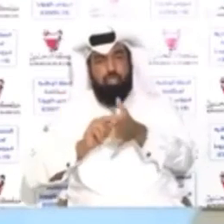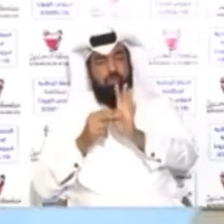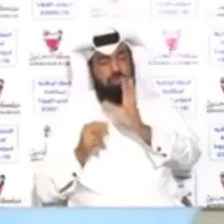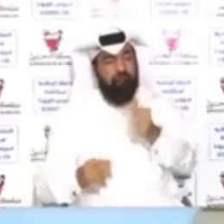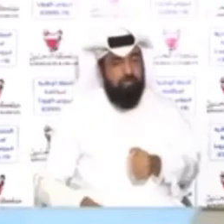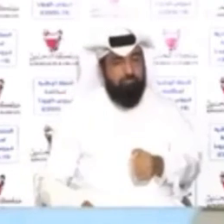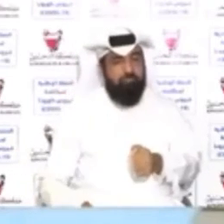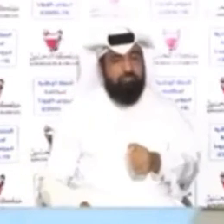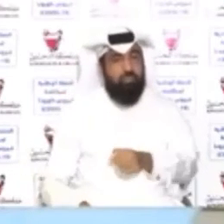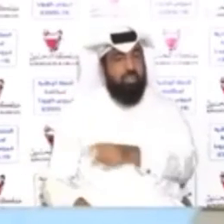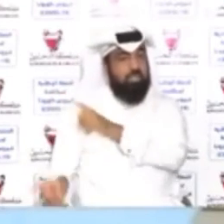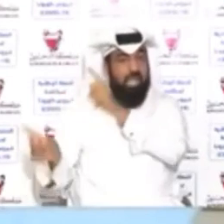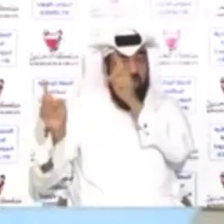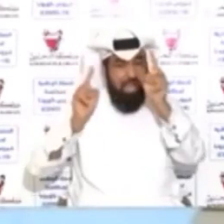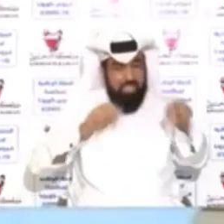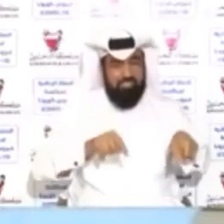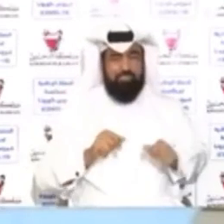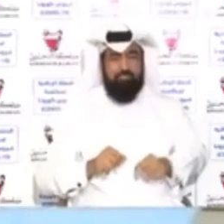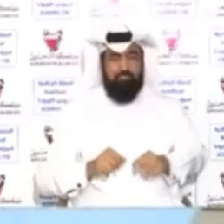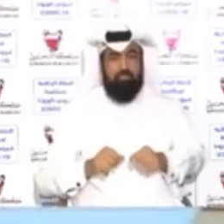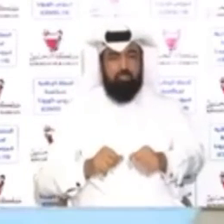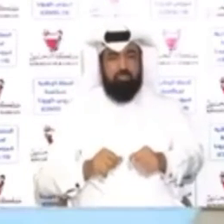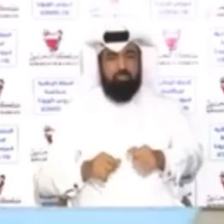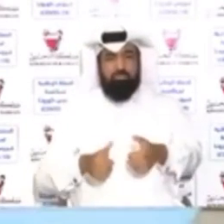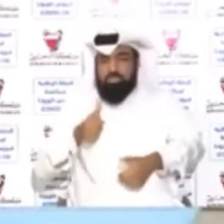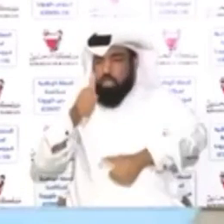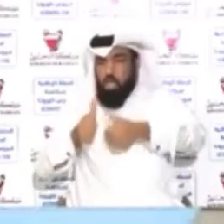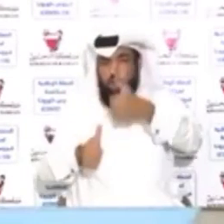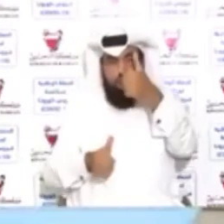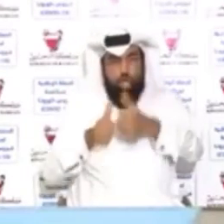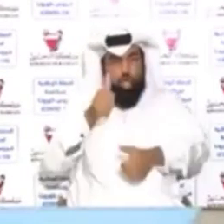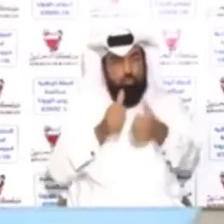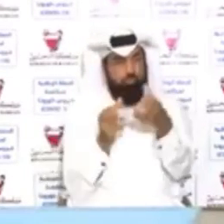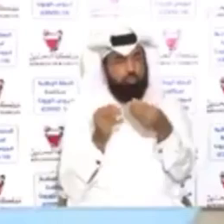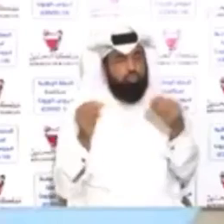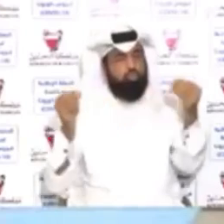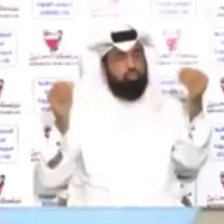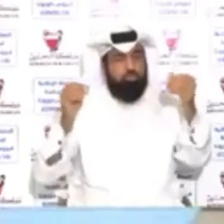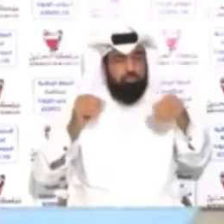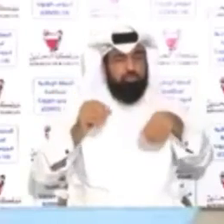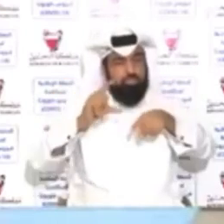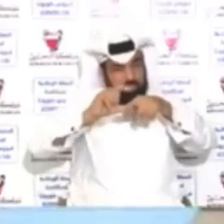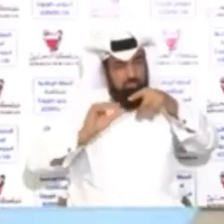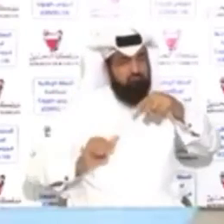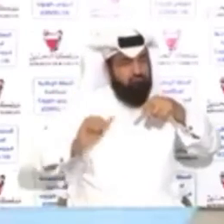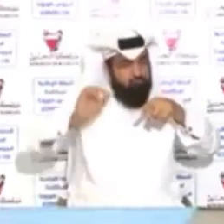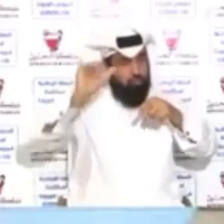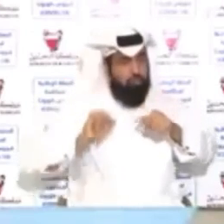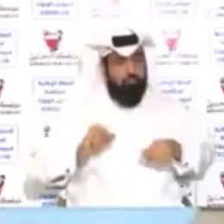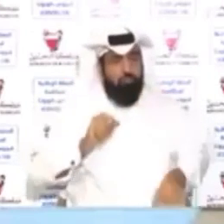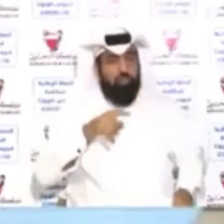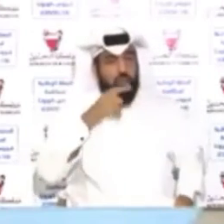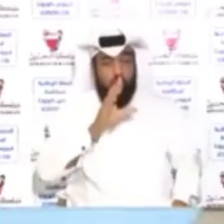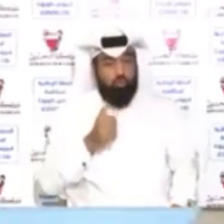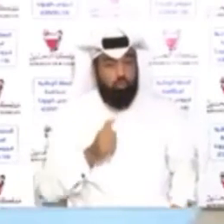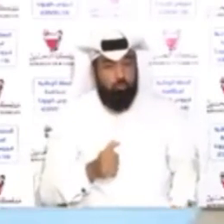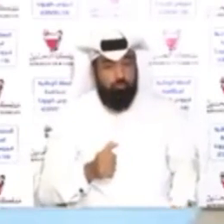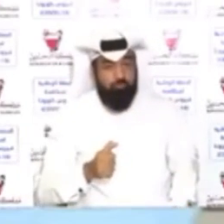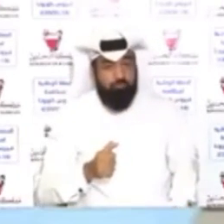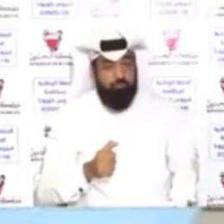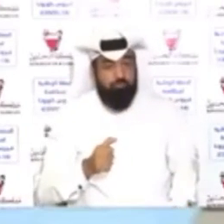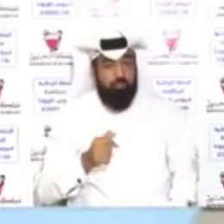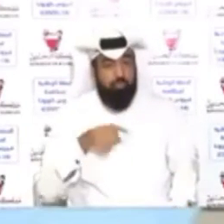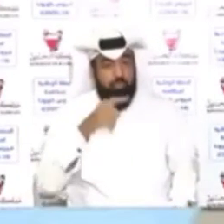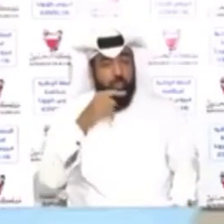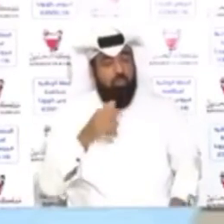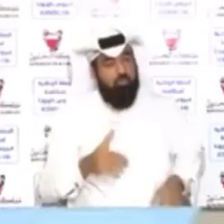أكثر التجارب واللي يعني ترجح أن فيه مضاعفات جانبية كانت جرعات أعلى من الجرعات اللي نستخدمها في